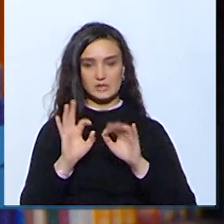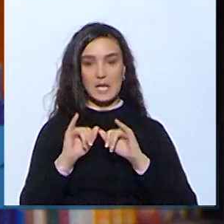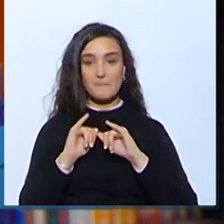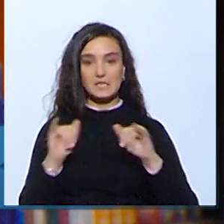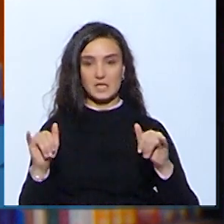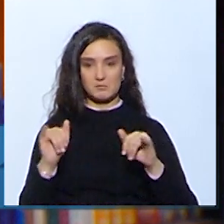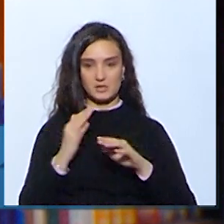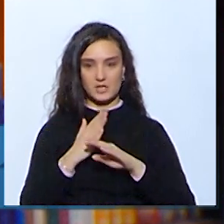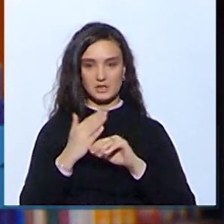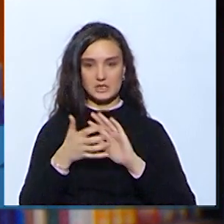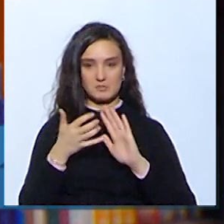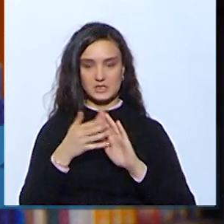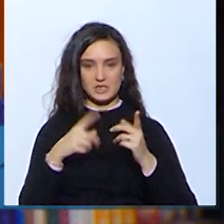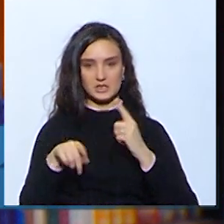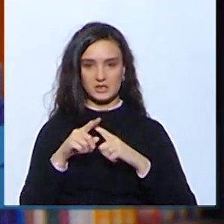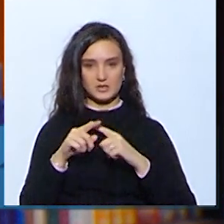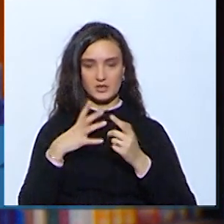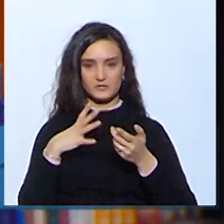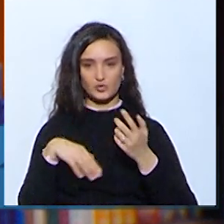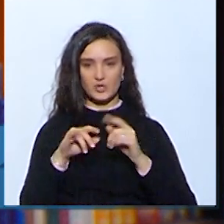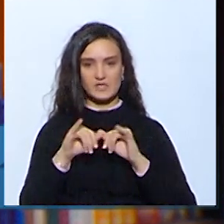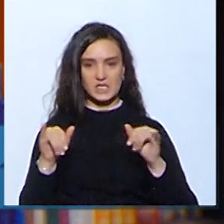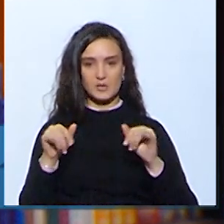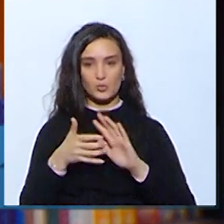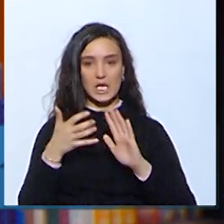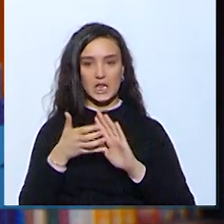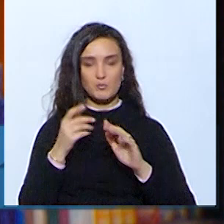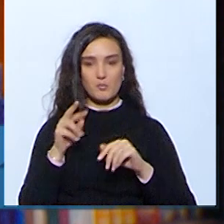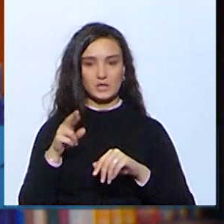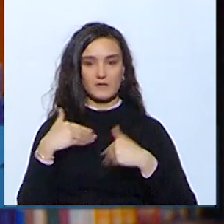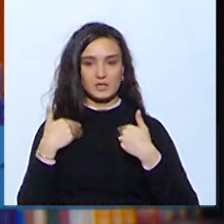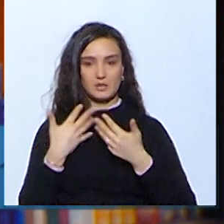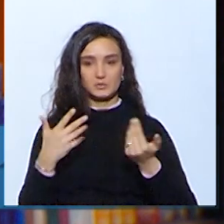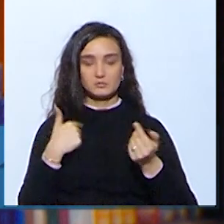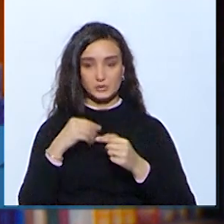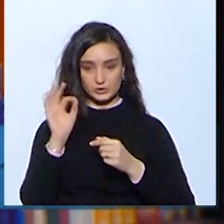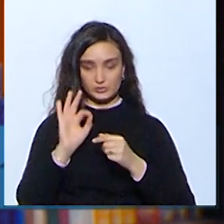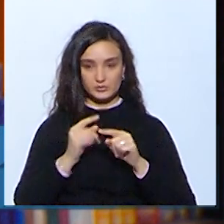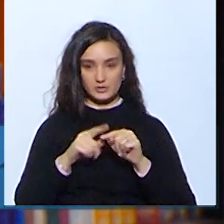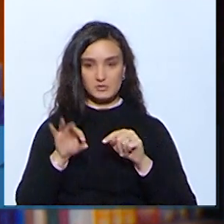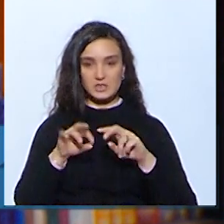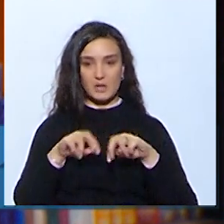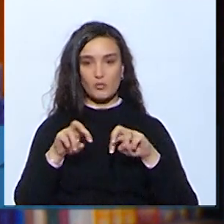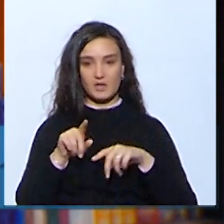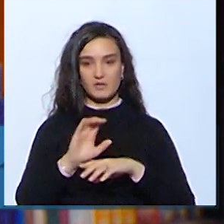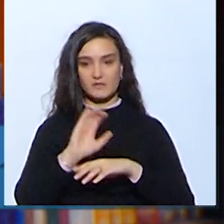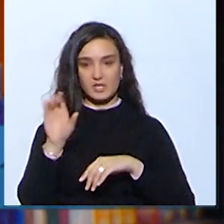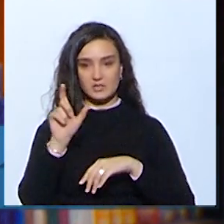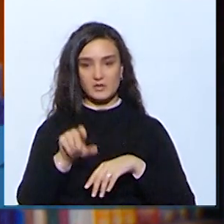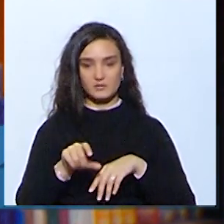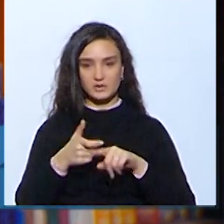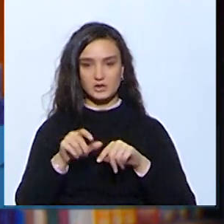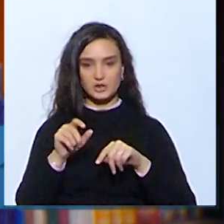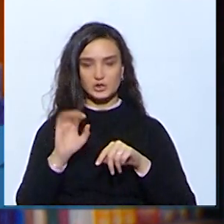ეპიდემია არის დე ვიტამინის დეფიციტისა საქართველოში. მე ხშირად ვაგზავნე ამის გამოკლებაზე და ძალიან